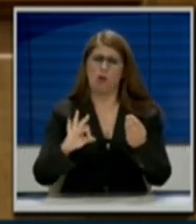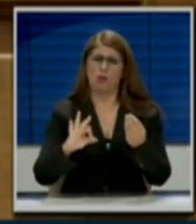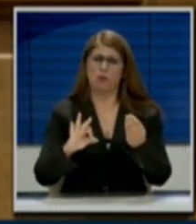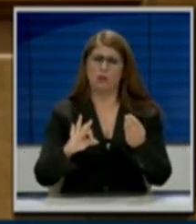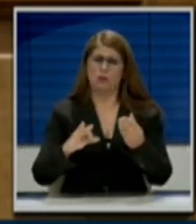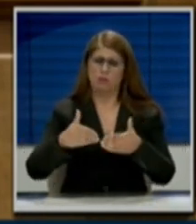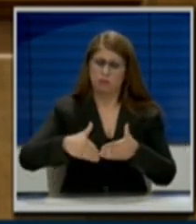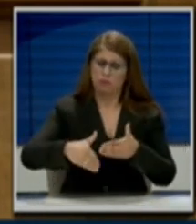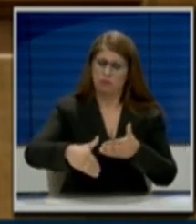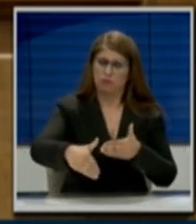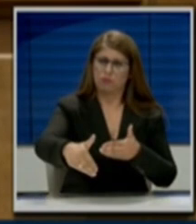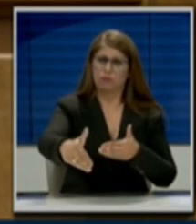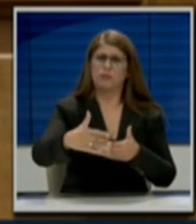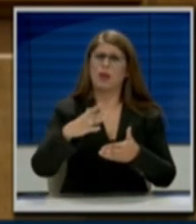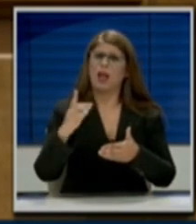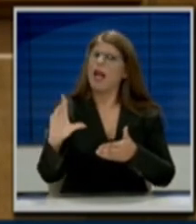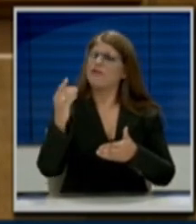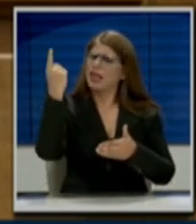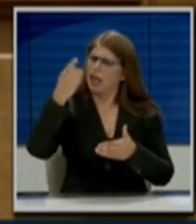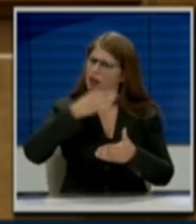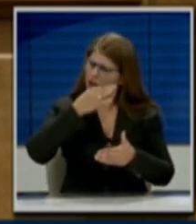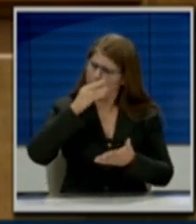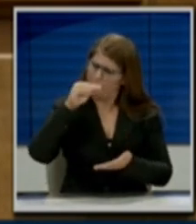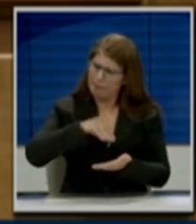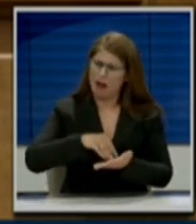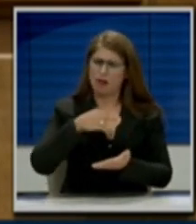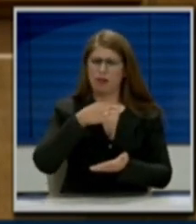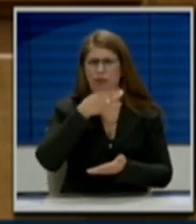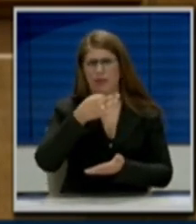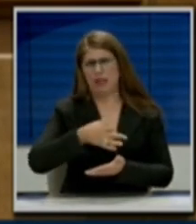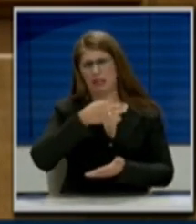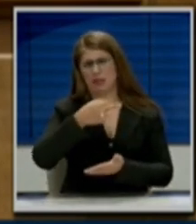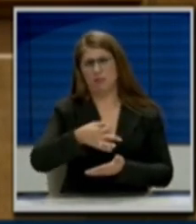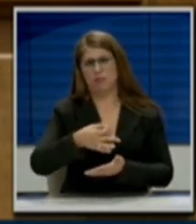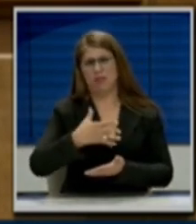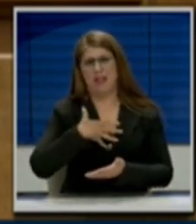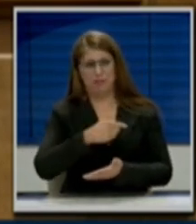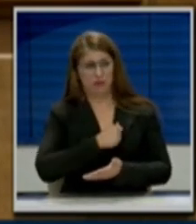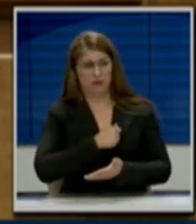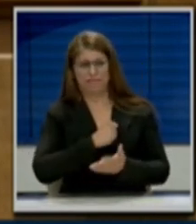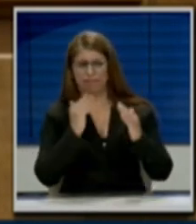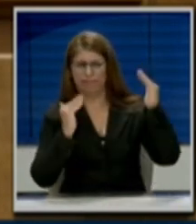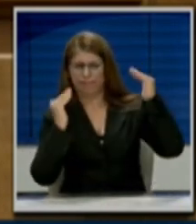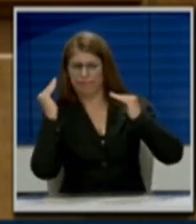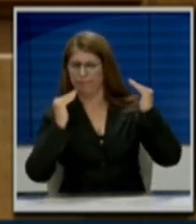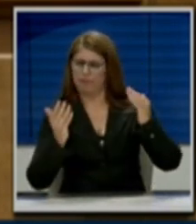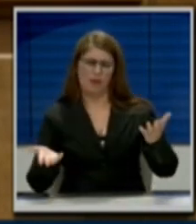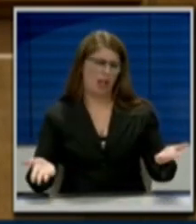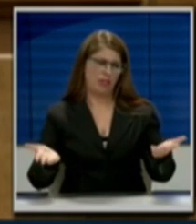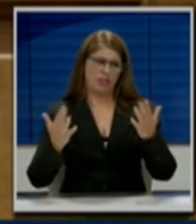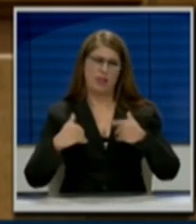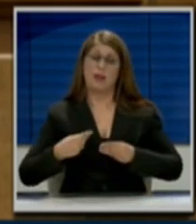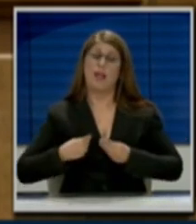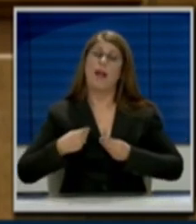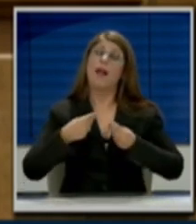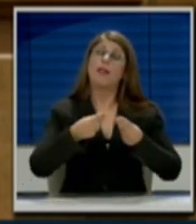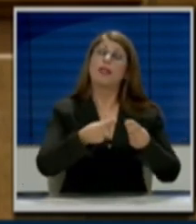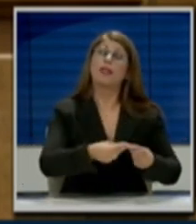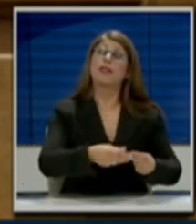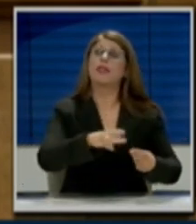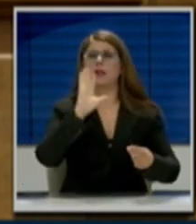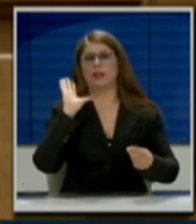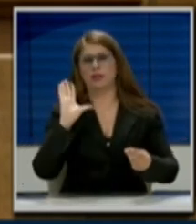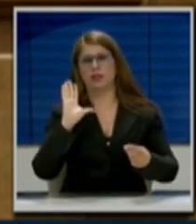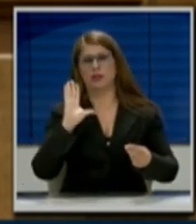σε επόμενη ευκαιρία, δεν σας έχουμε εμπιστοσύνη και δεν σας παρέχουμε